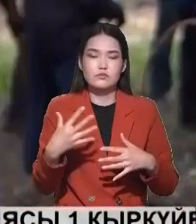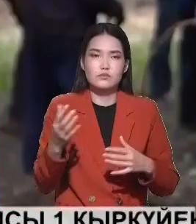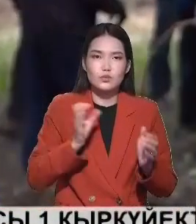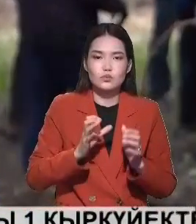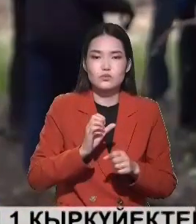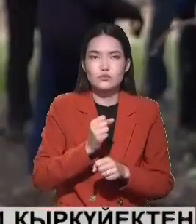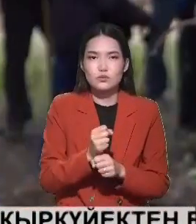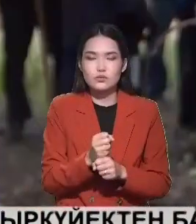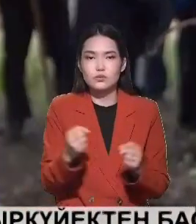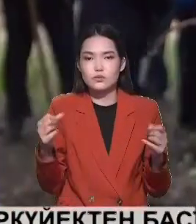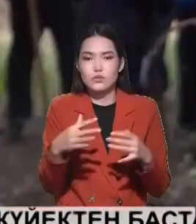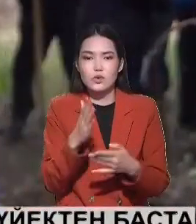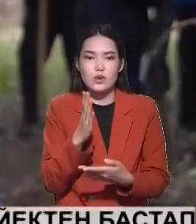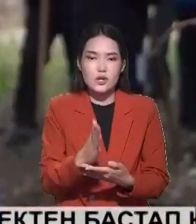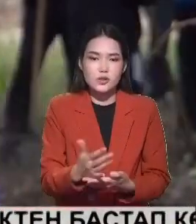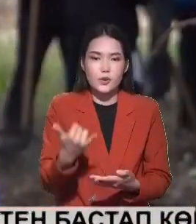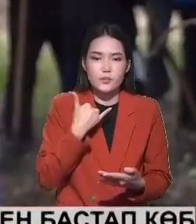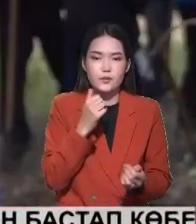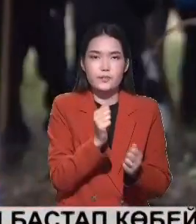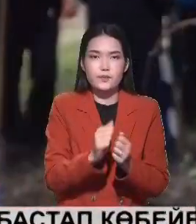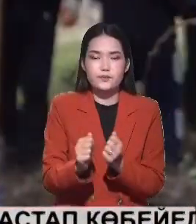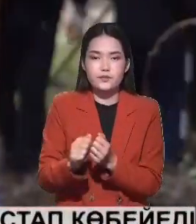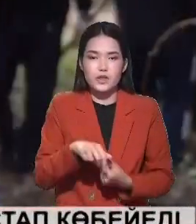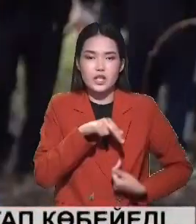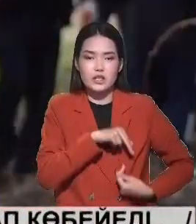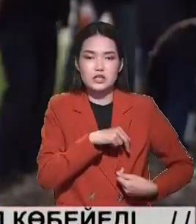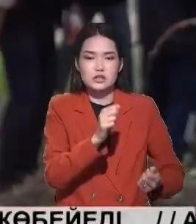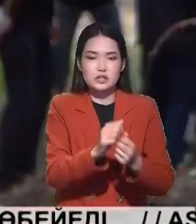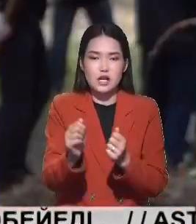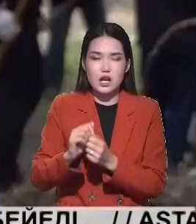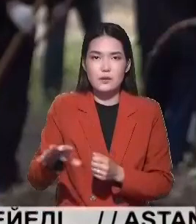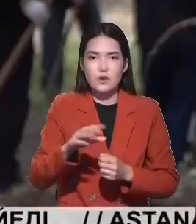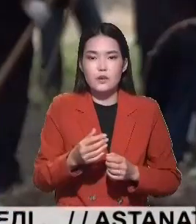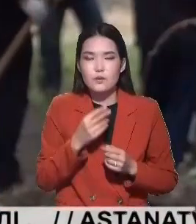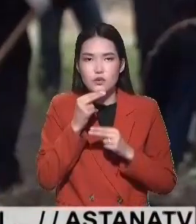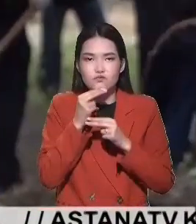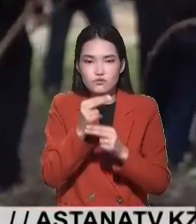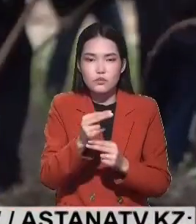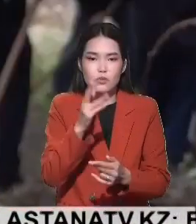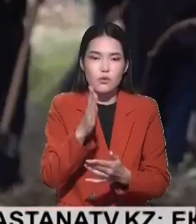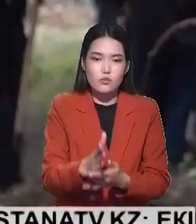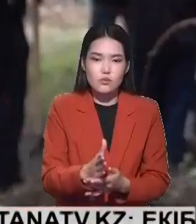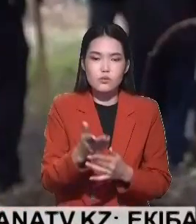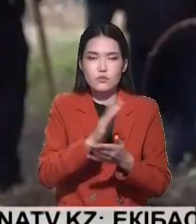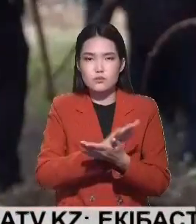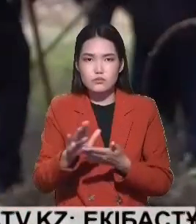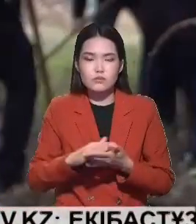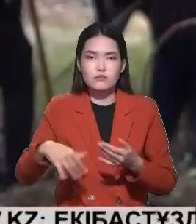табыламыз. Сондықтан да біздің әрбір қызметкеріміз, әрбір профессор оқытушы құрамы осы Қостанайға, жалпы